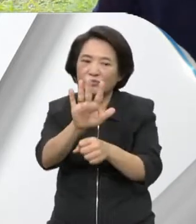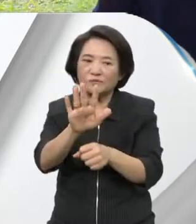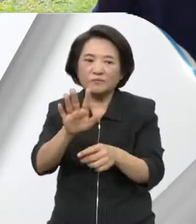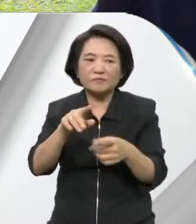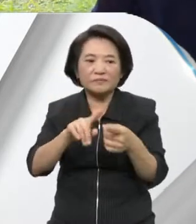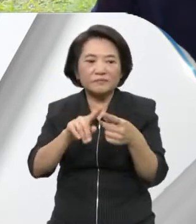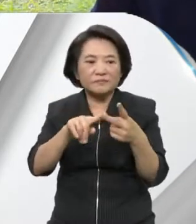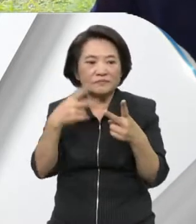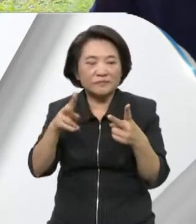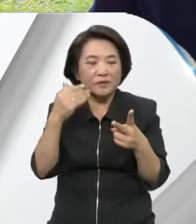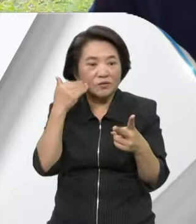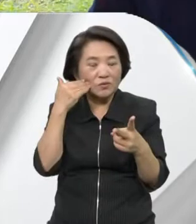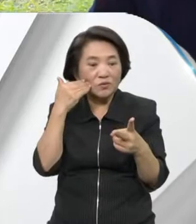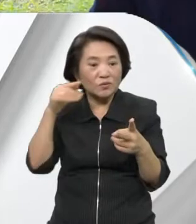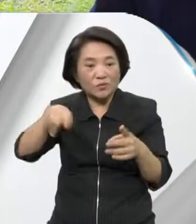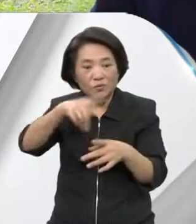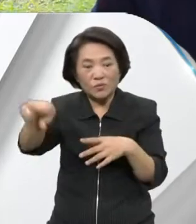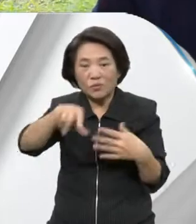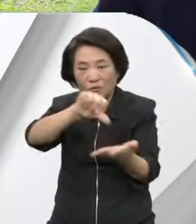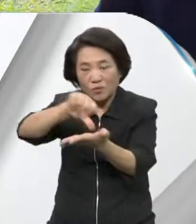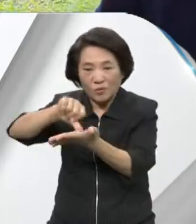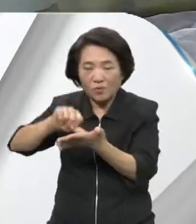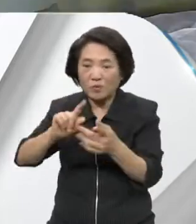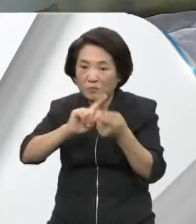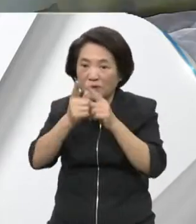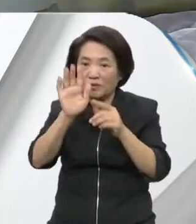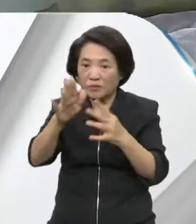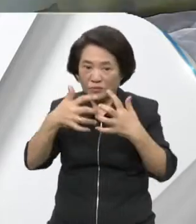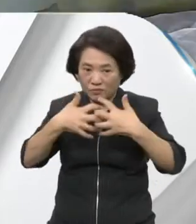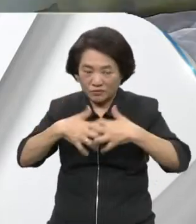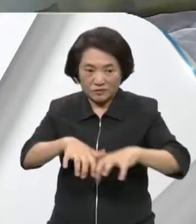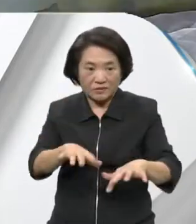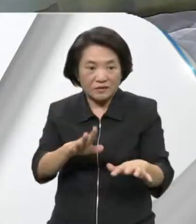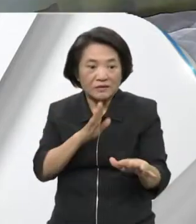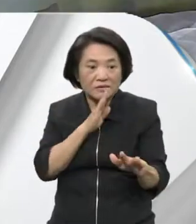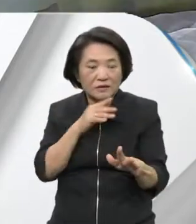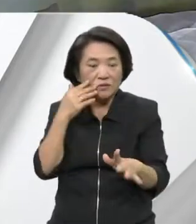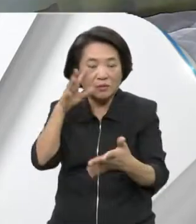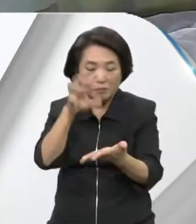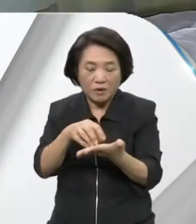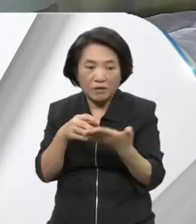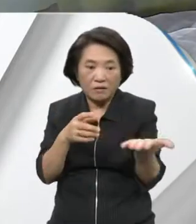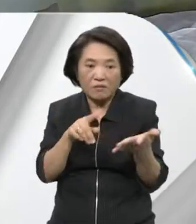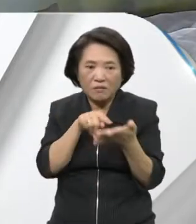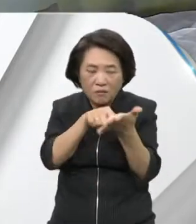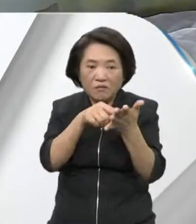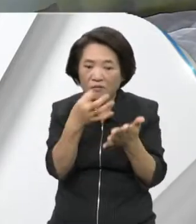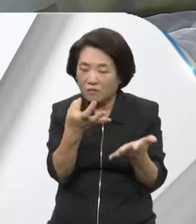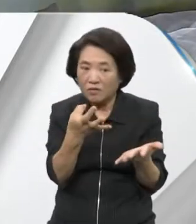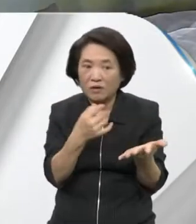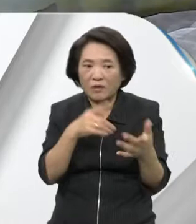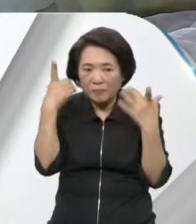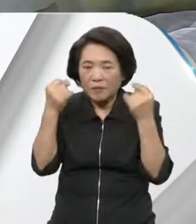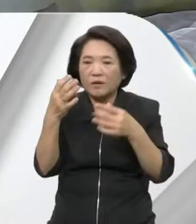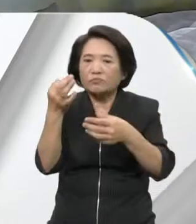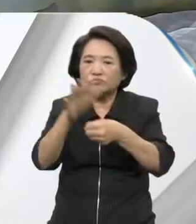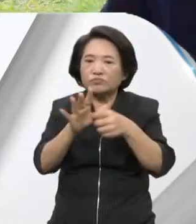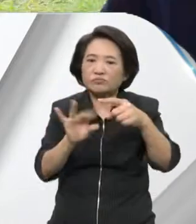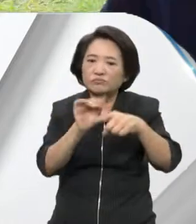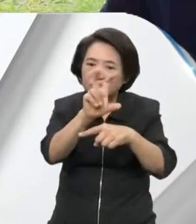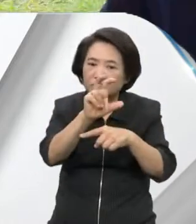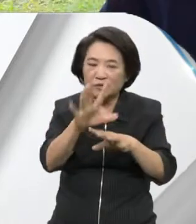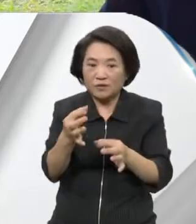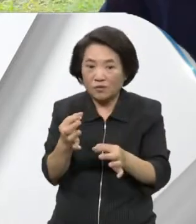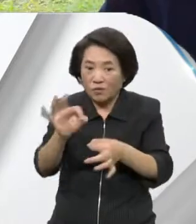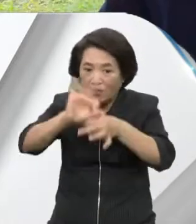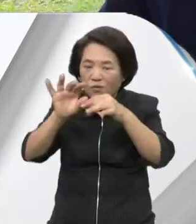金。那另外在农友在做有机的时候，特别是在验证费。原来补助比例是70%，从今年